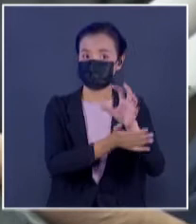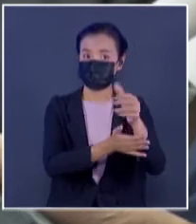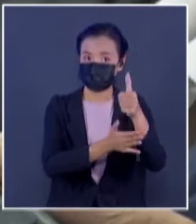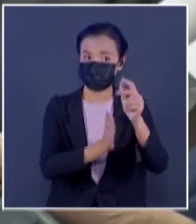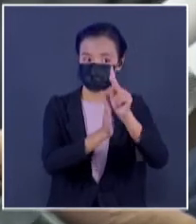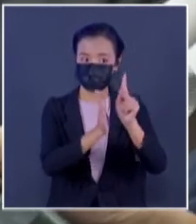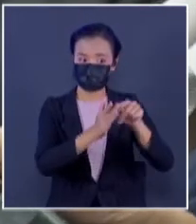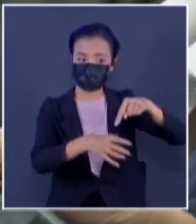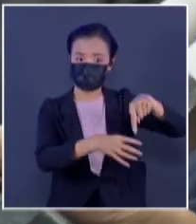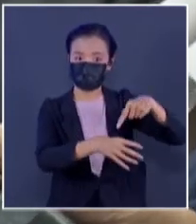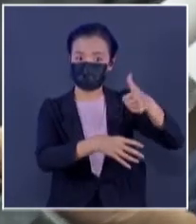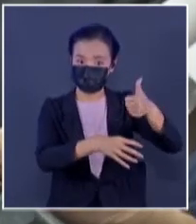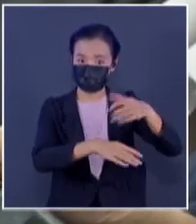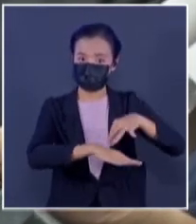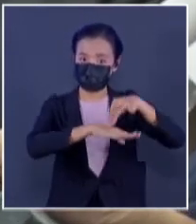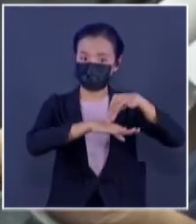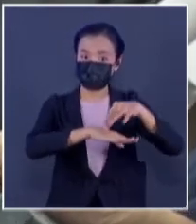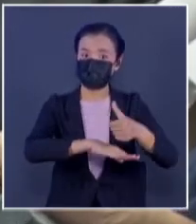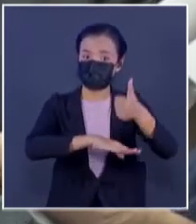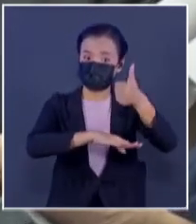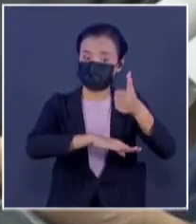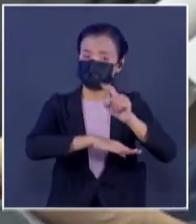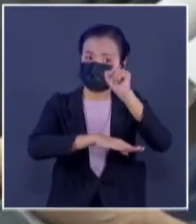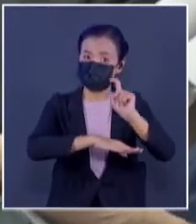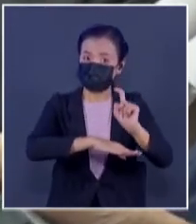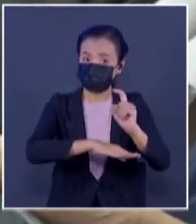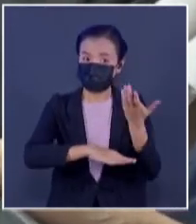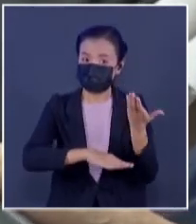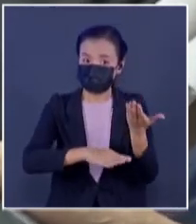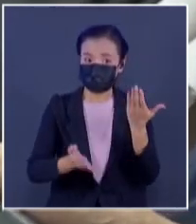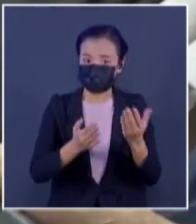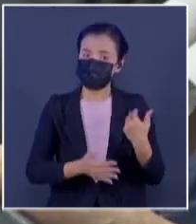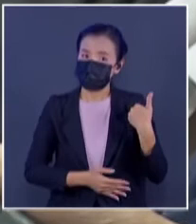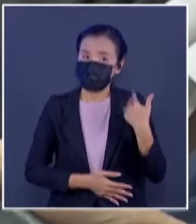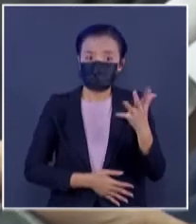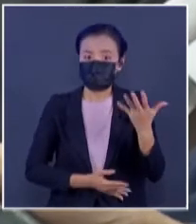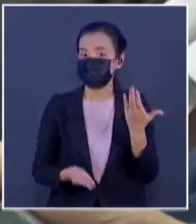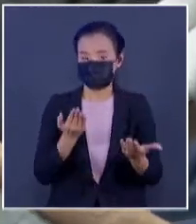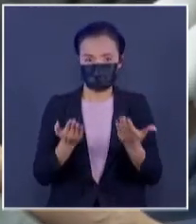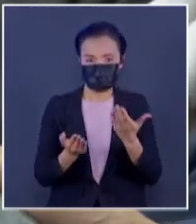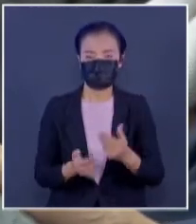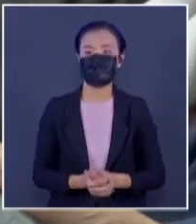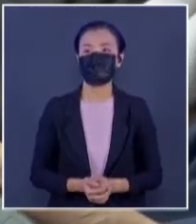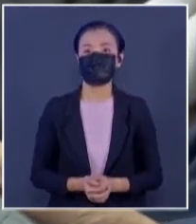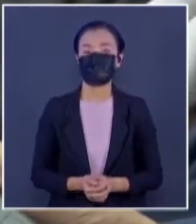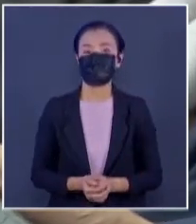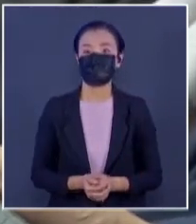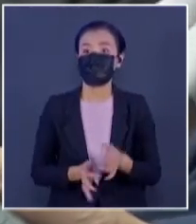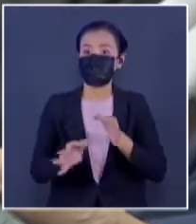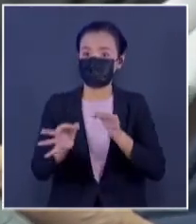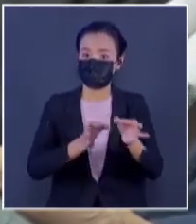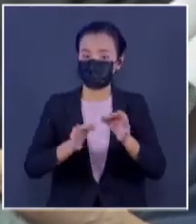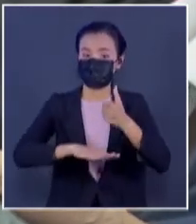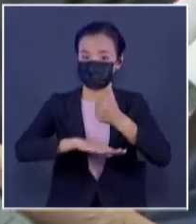ายภายในได้ว่าจะแต่งตั้งตำแหน่งเหล่านี้มาหรือไม่อย่างไรจะมีก็ได้ไม่มีก็ได้นะครับ ไม่ใช่การชี้แจง